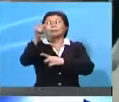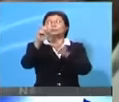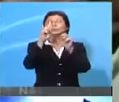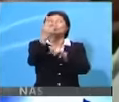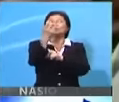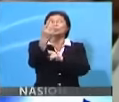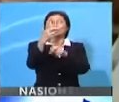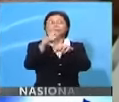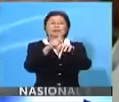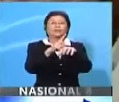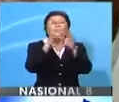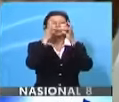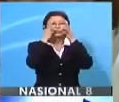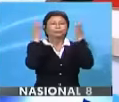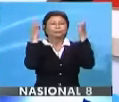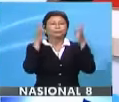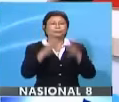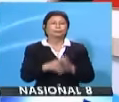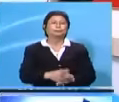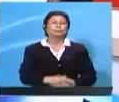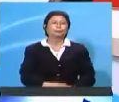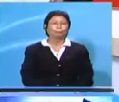Buntal, Kuching.